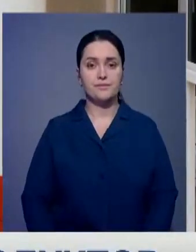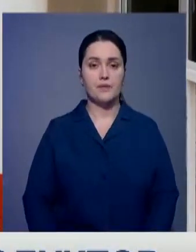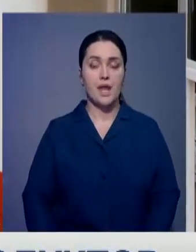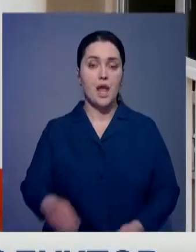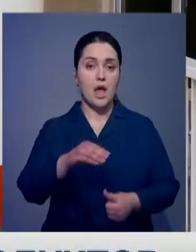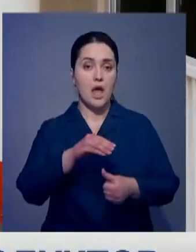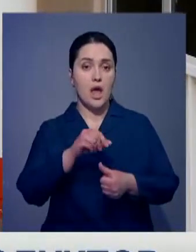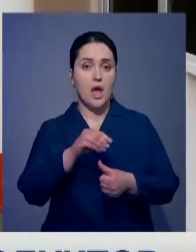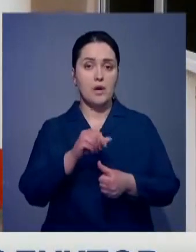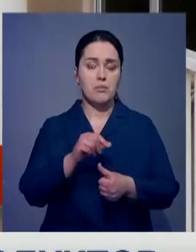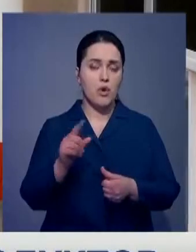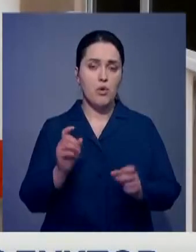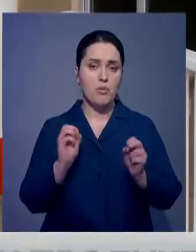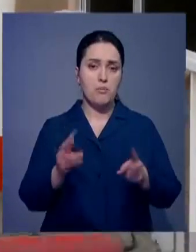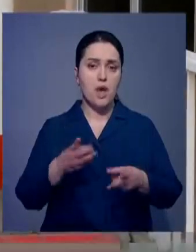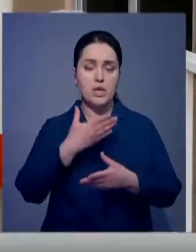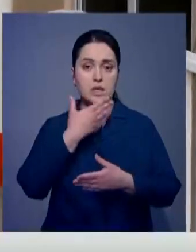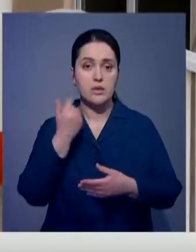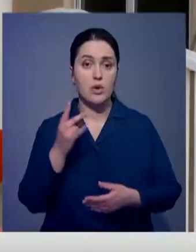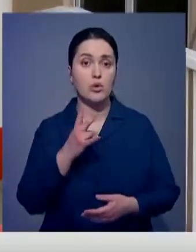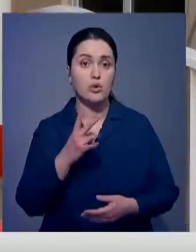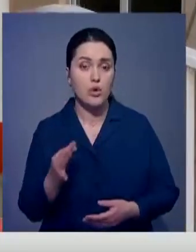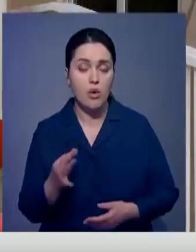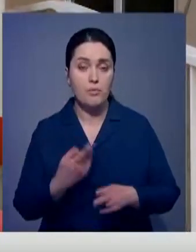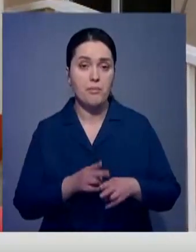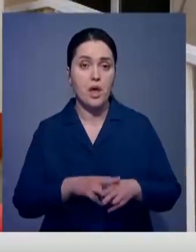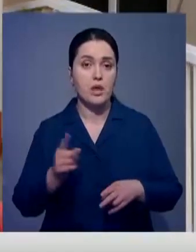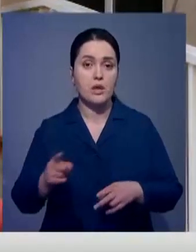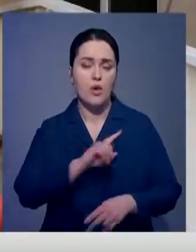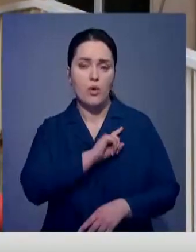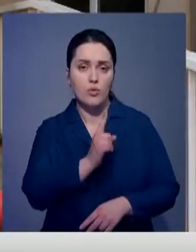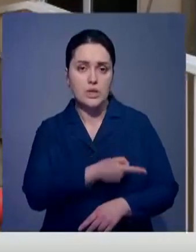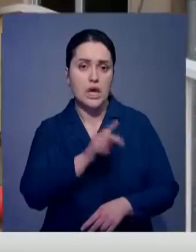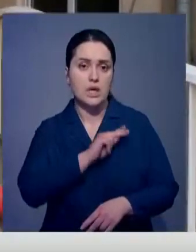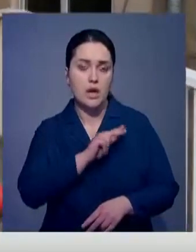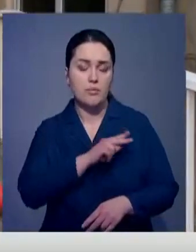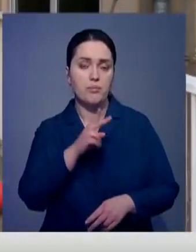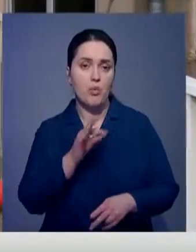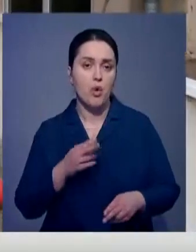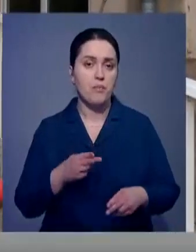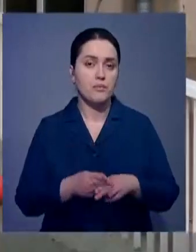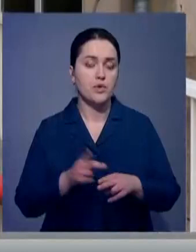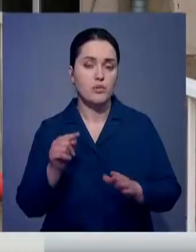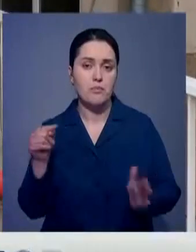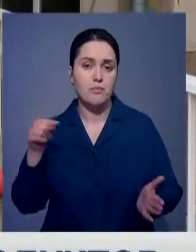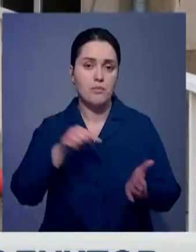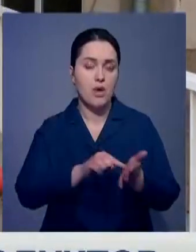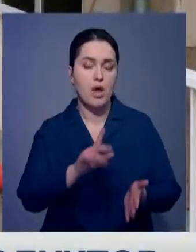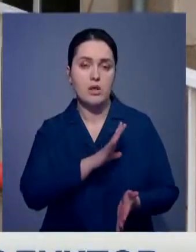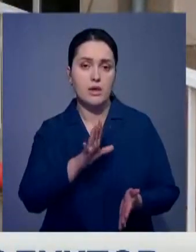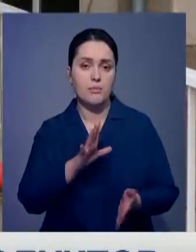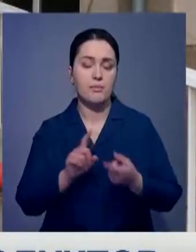Армения не в зоне риска, заявляют власти страны, но одновременно санэпидемиологи усилили работу по предупреждению проникновения